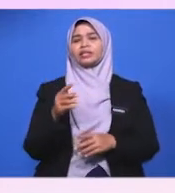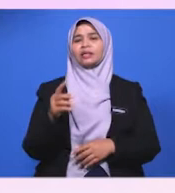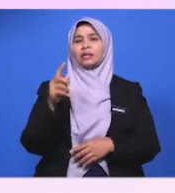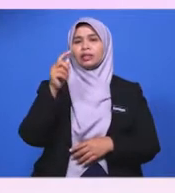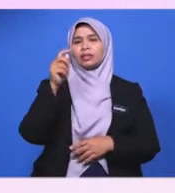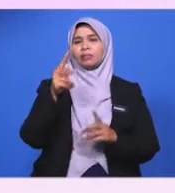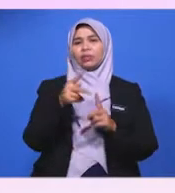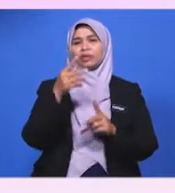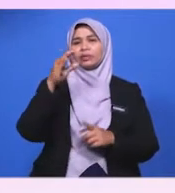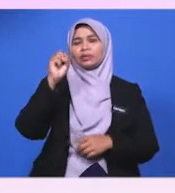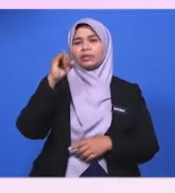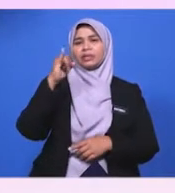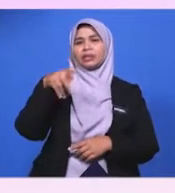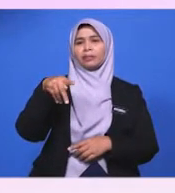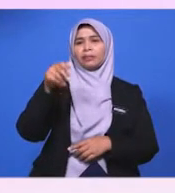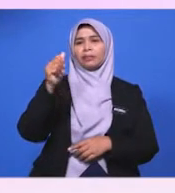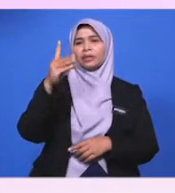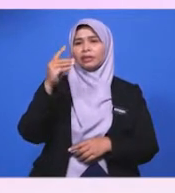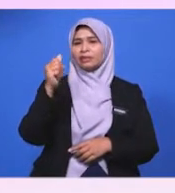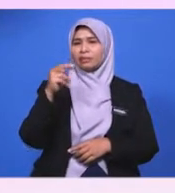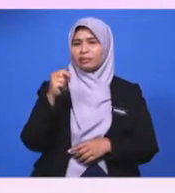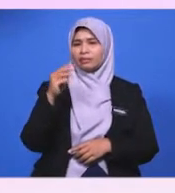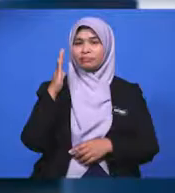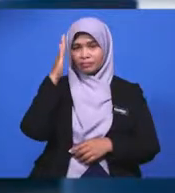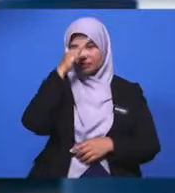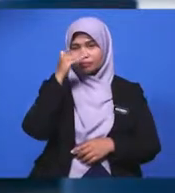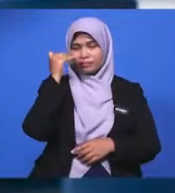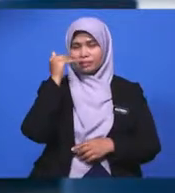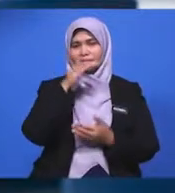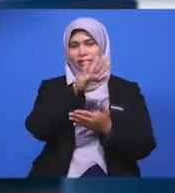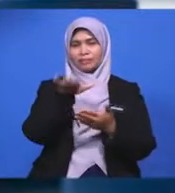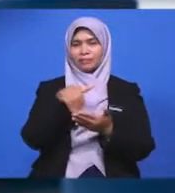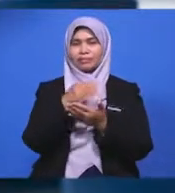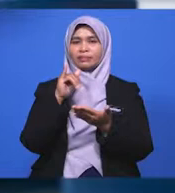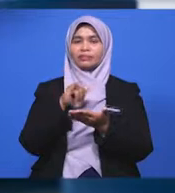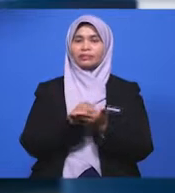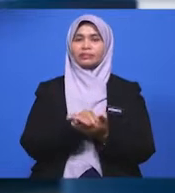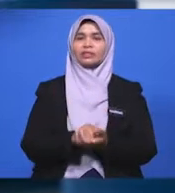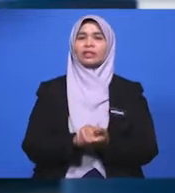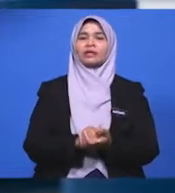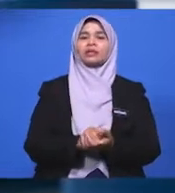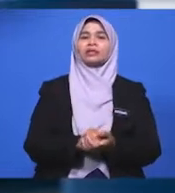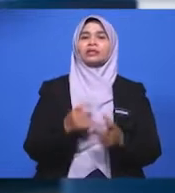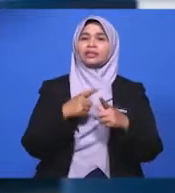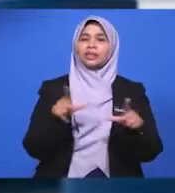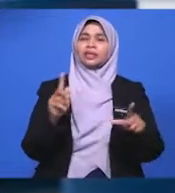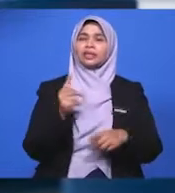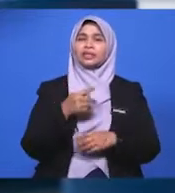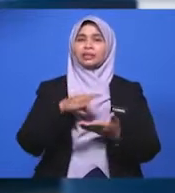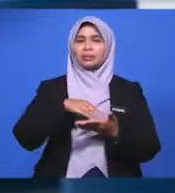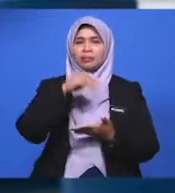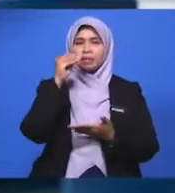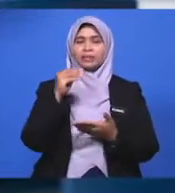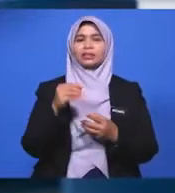Pulau Sipadan. Cantik bukan? Untuk tajuk ini, selain kita